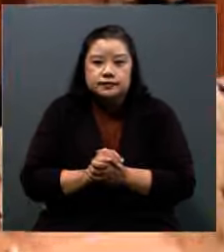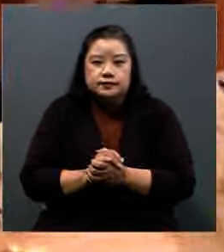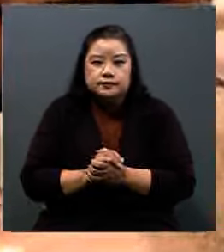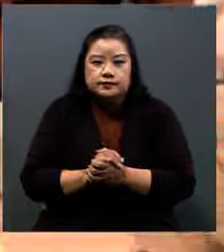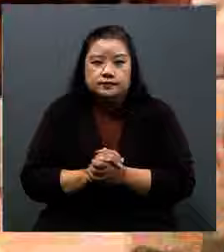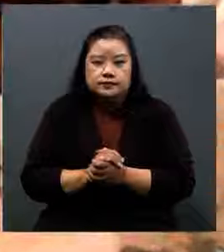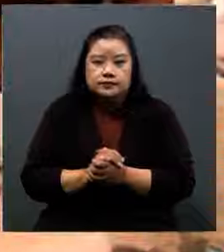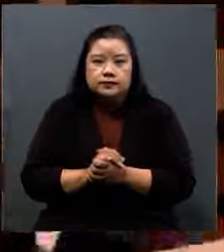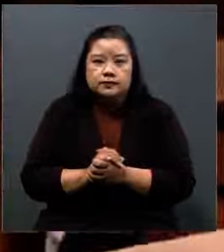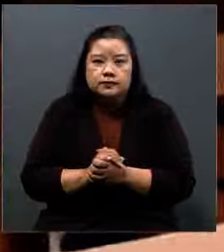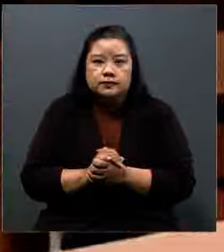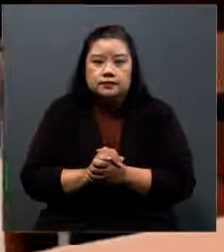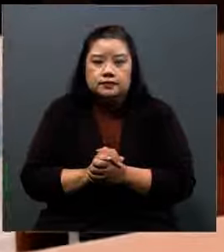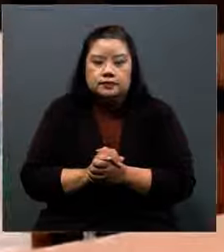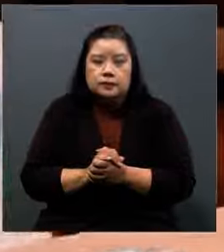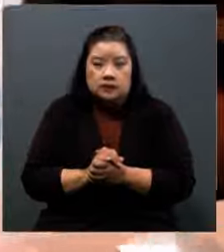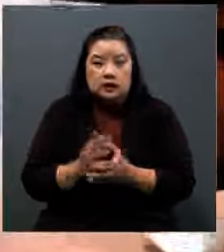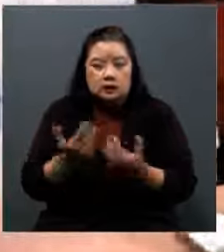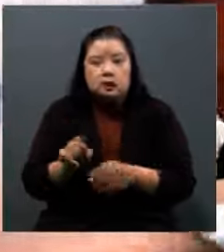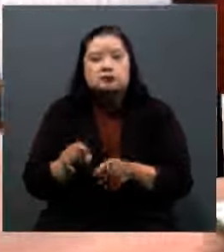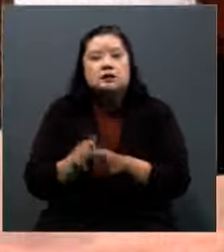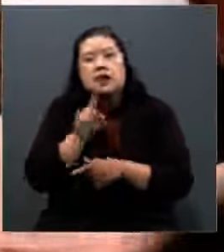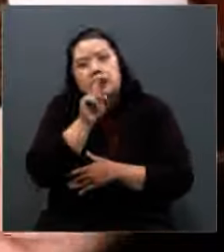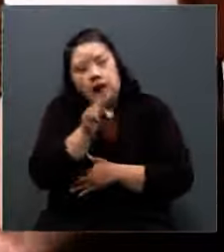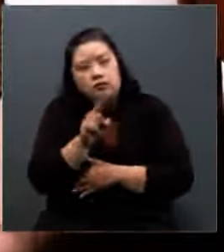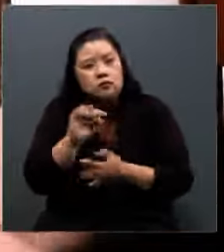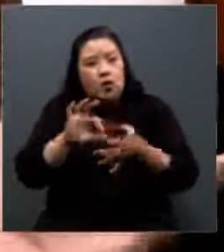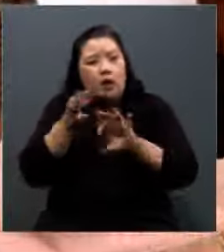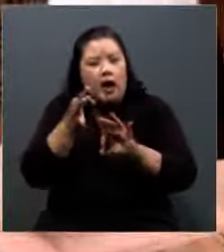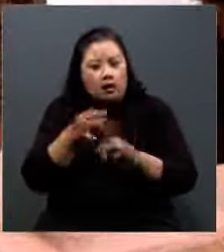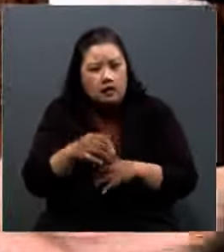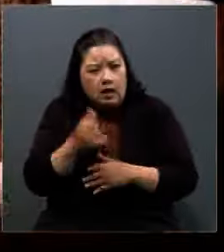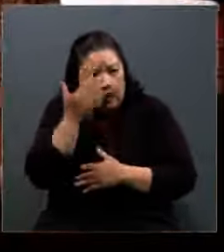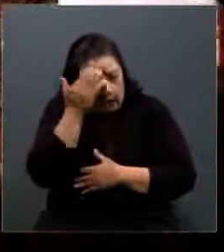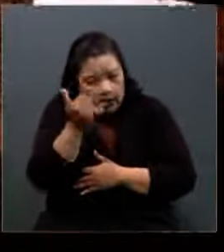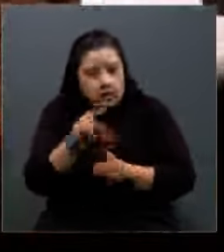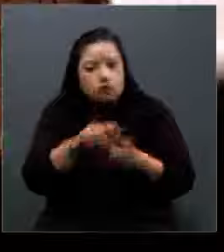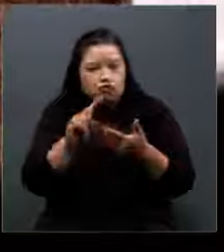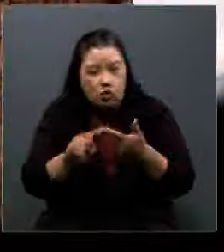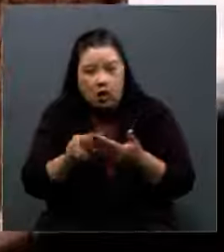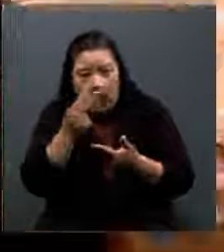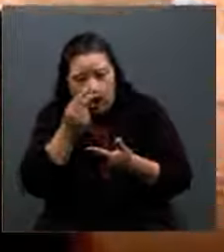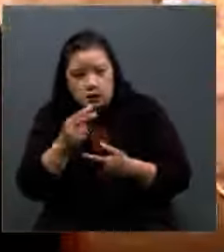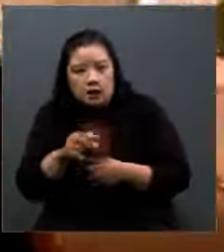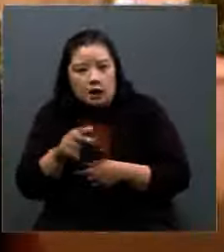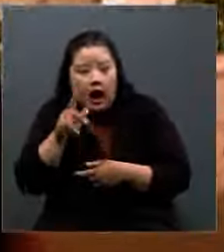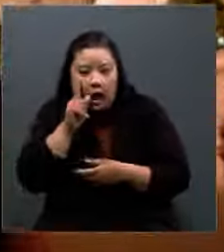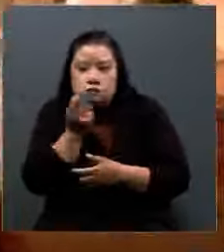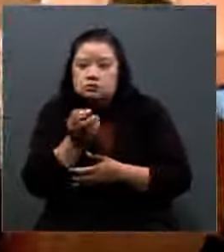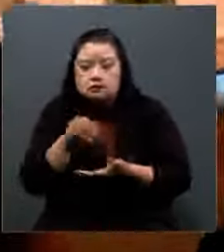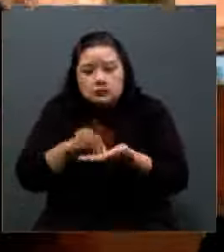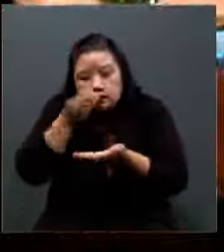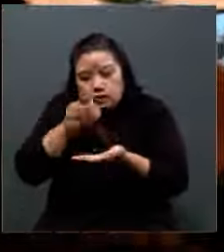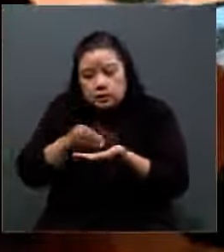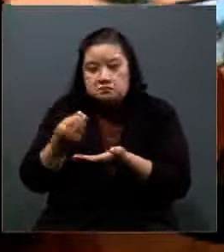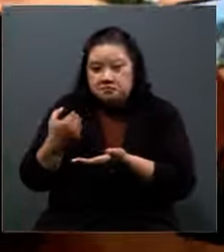พอพี่น้องสื่อมวลชนได้เจอท่านนายกก็เลยถามถึงประเด็นนี้ด้วยเลยนะครับก็คือภาพของการร่วมรับประทานอาหารร่วมกันนะครับมีคุณทักษิณชินวัต ร คุ